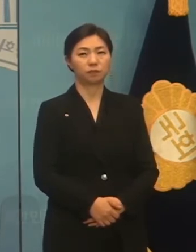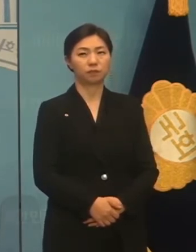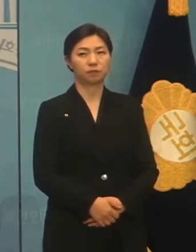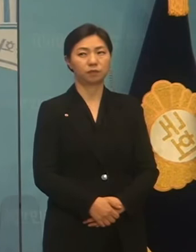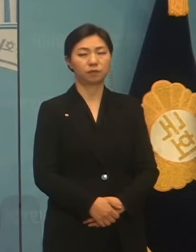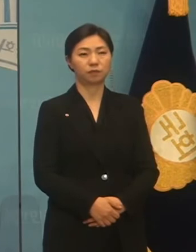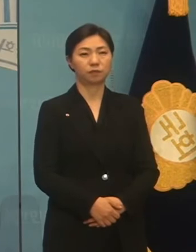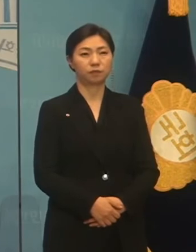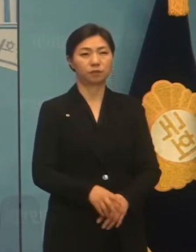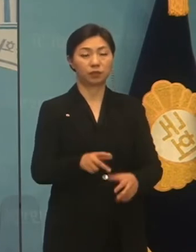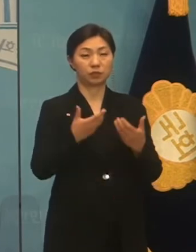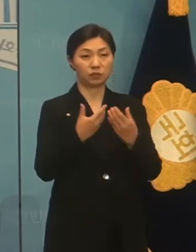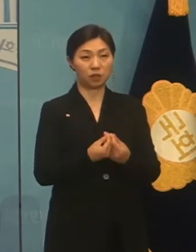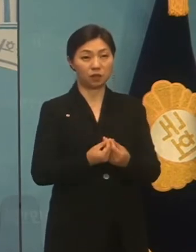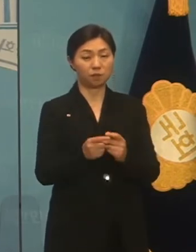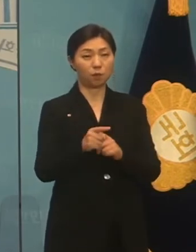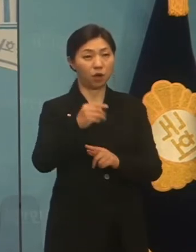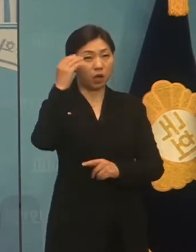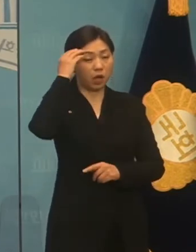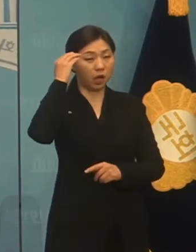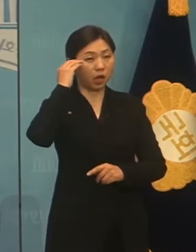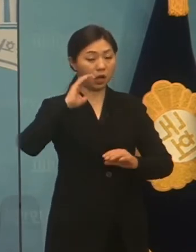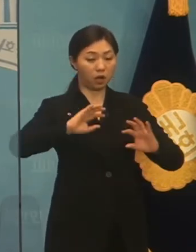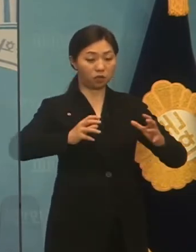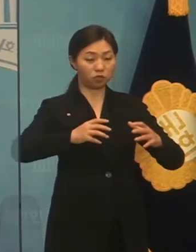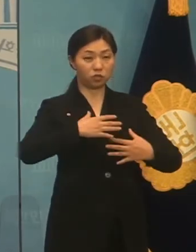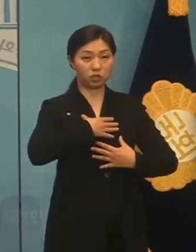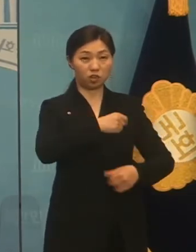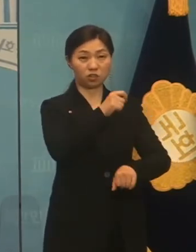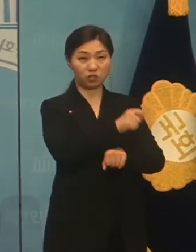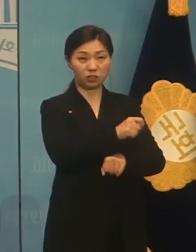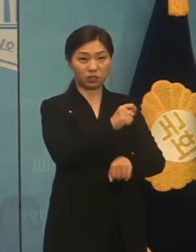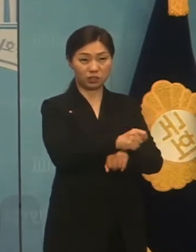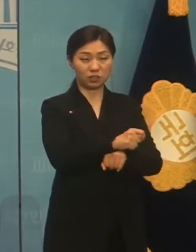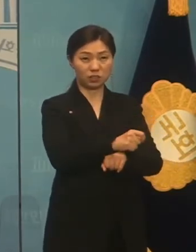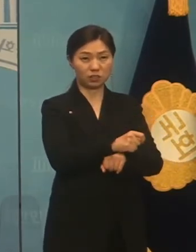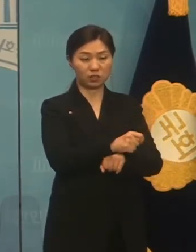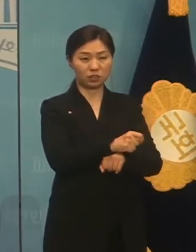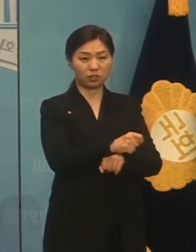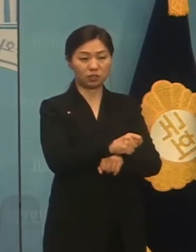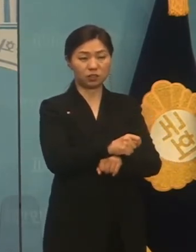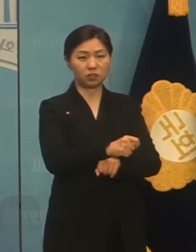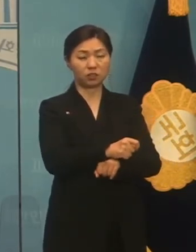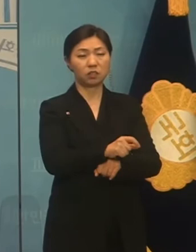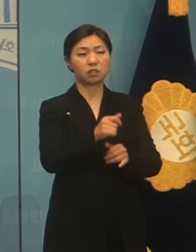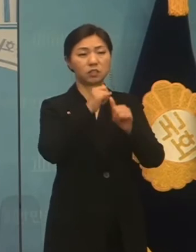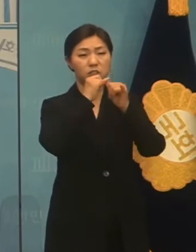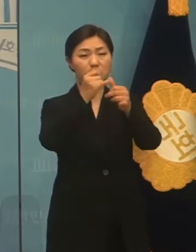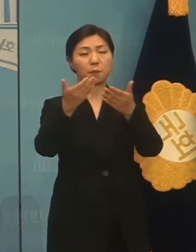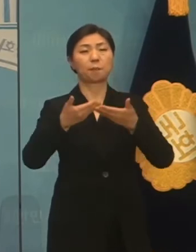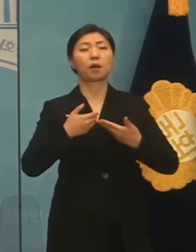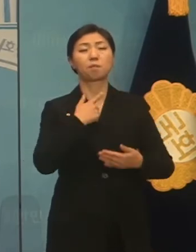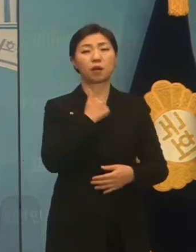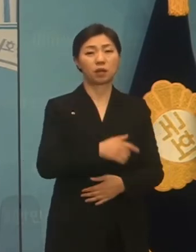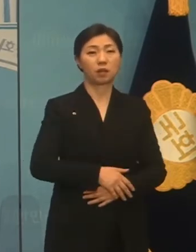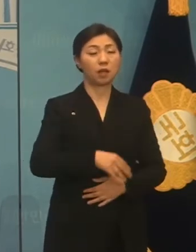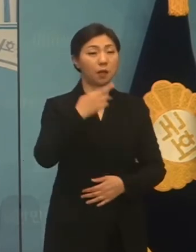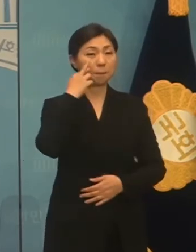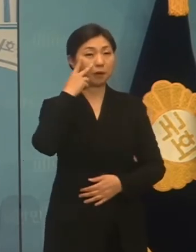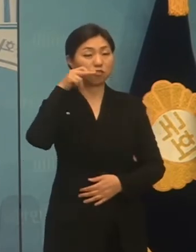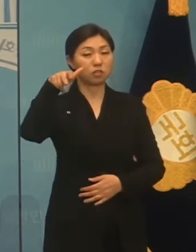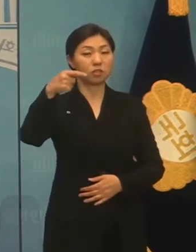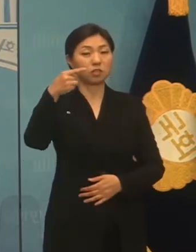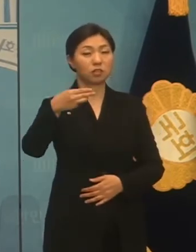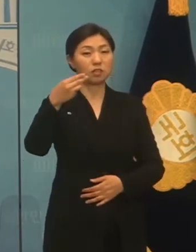이 사례는 대한민국 행정혁신 브랜드 대상을 받았고 미국 컬럼비아